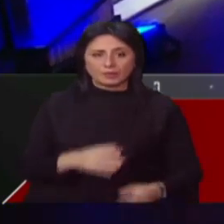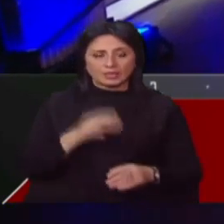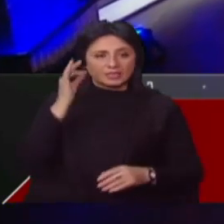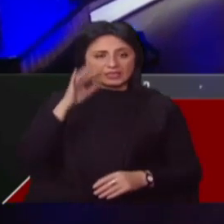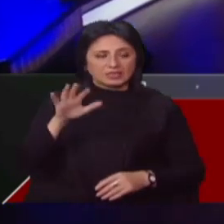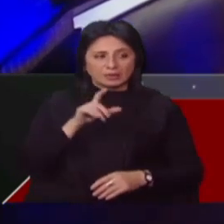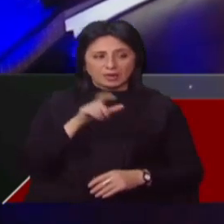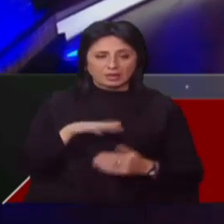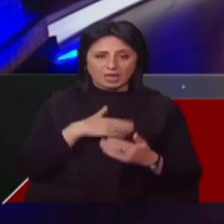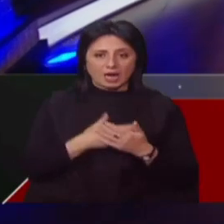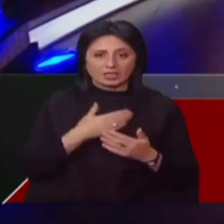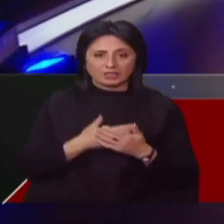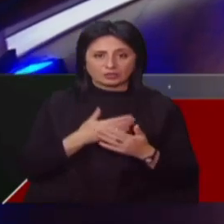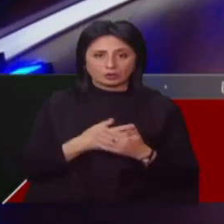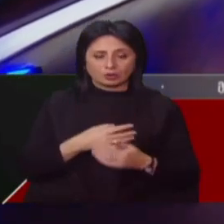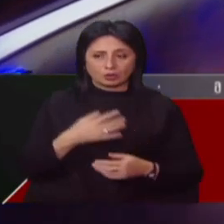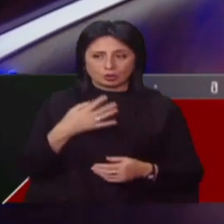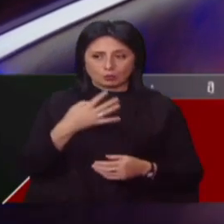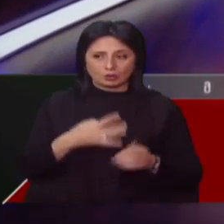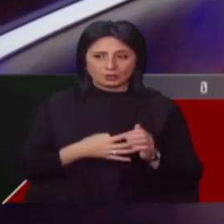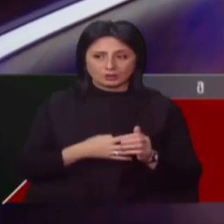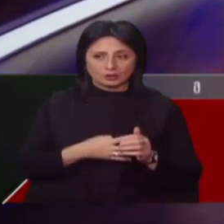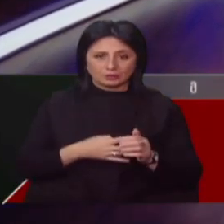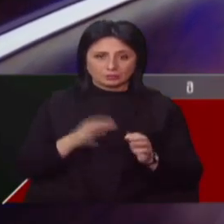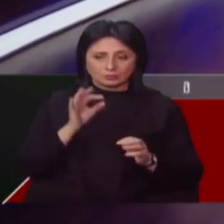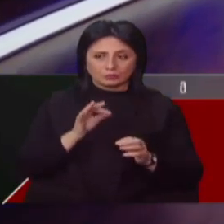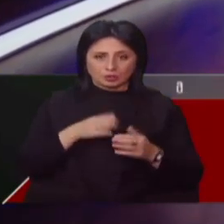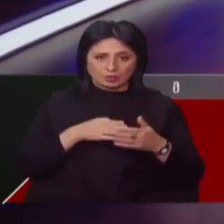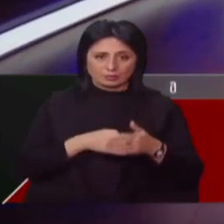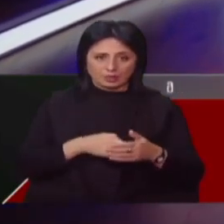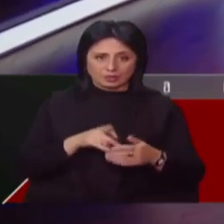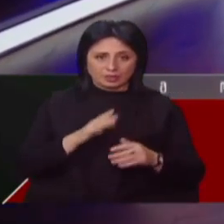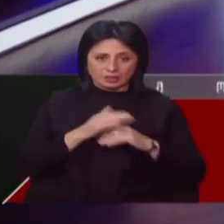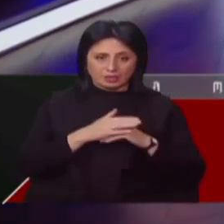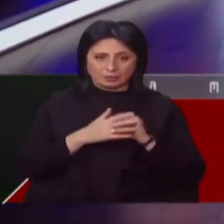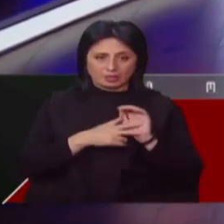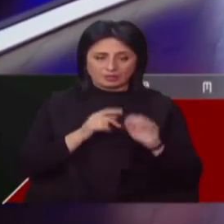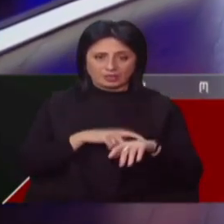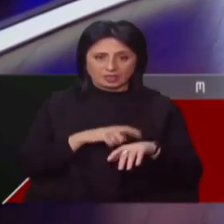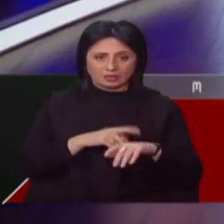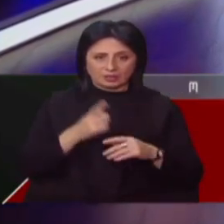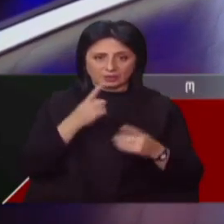სამეგრელოში ამომრჩეველთა აქტივობამ 49% მიაღწია. ეს არის საღამოს 8 საათის მონაცემები.